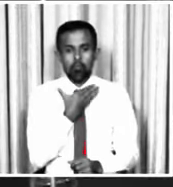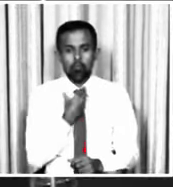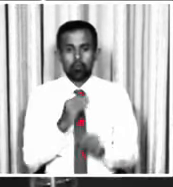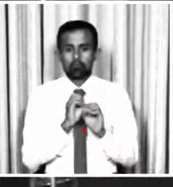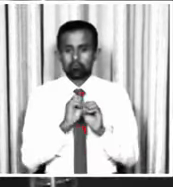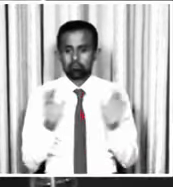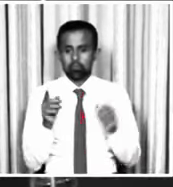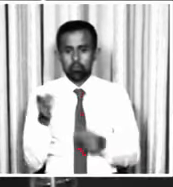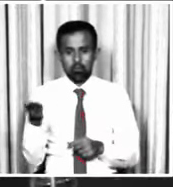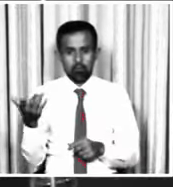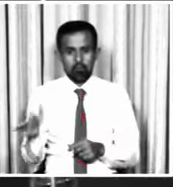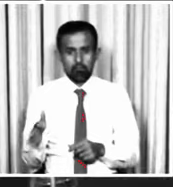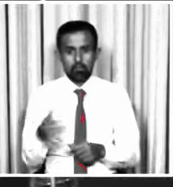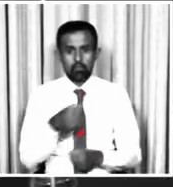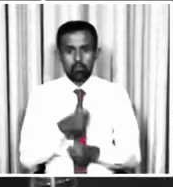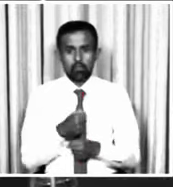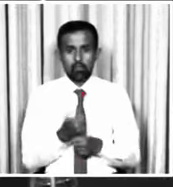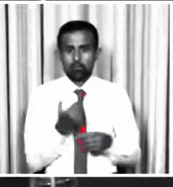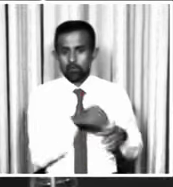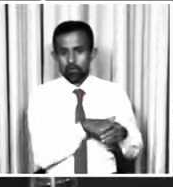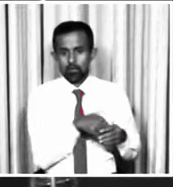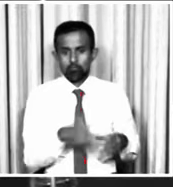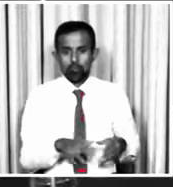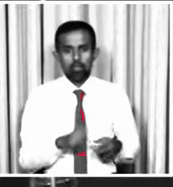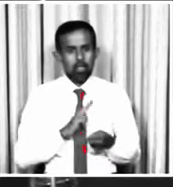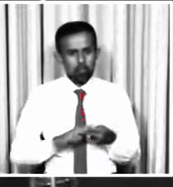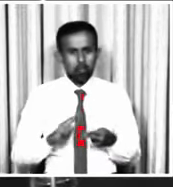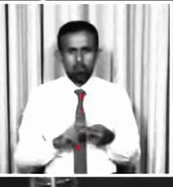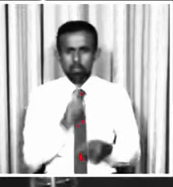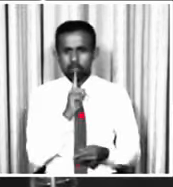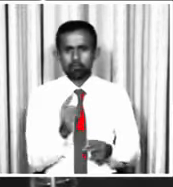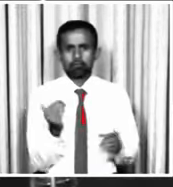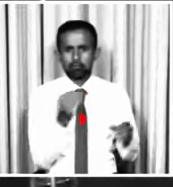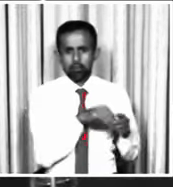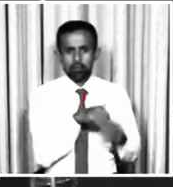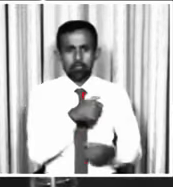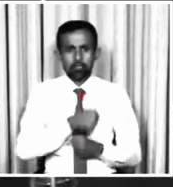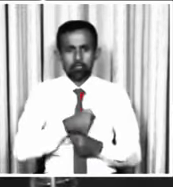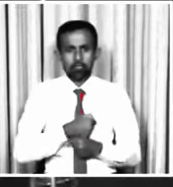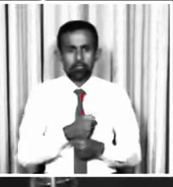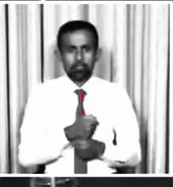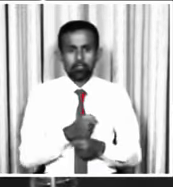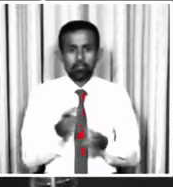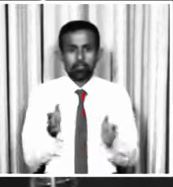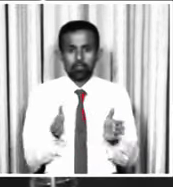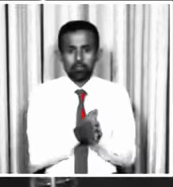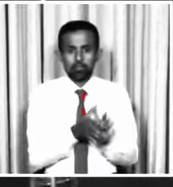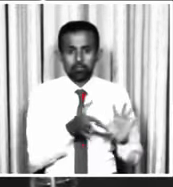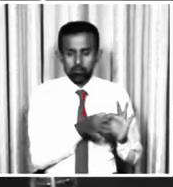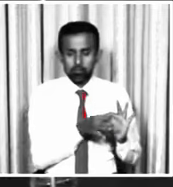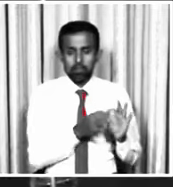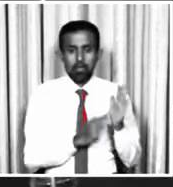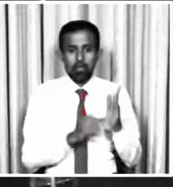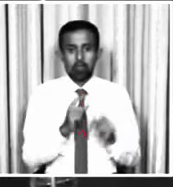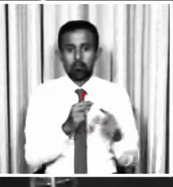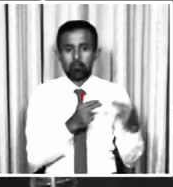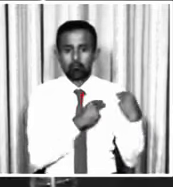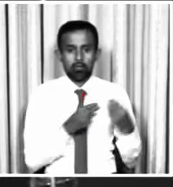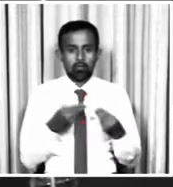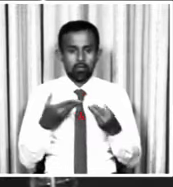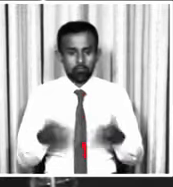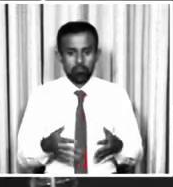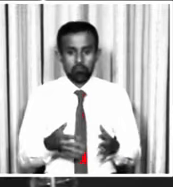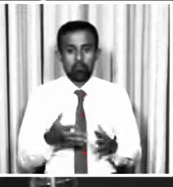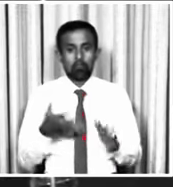කරන්නේ. මේගොල්ල ආණ්ඩුවට ගිහිල්ලා එපා කියද්දි එතන ඉඳලා ආණ්ඩුවත් එක්ක සම්බන්ධ වෙලා ඇමතිකම් අරගෙන ඒ